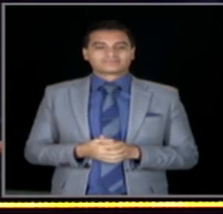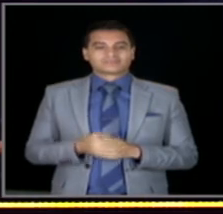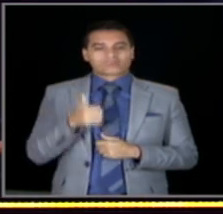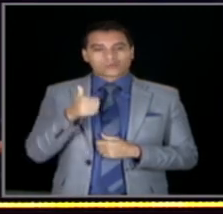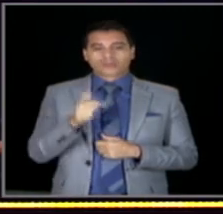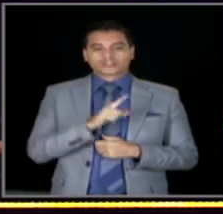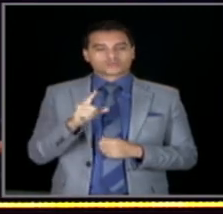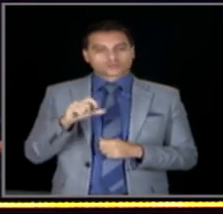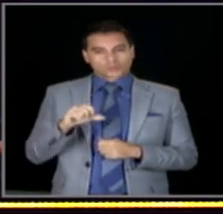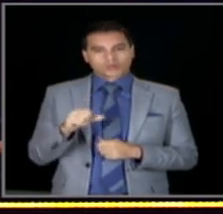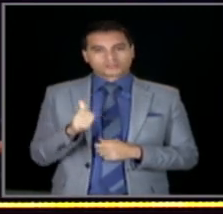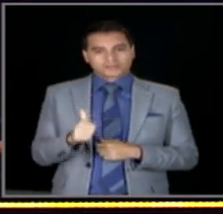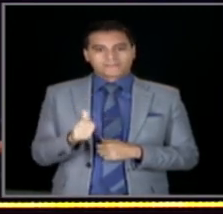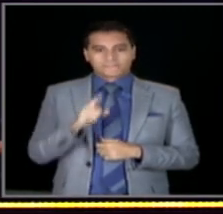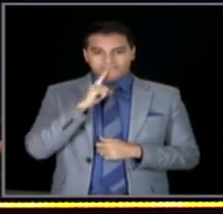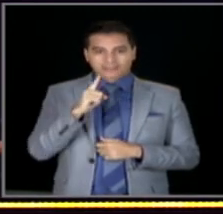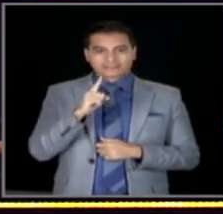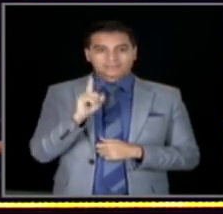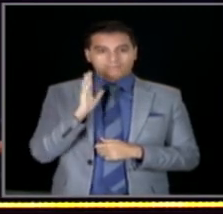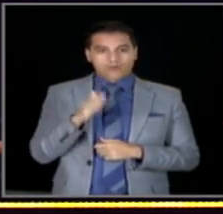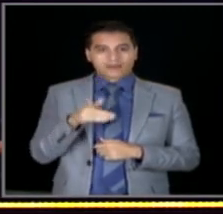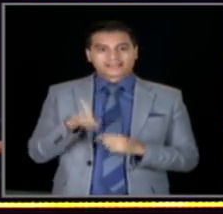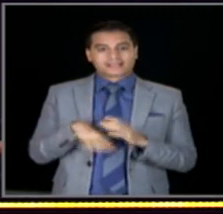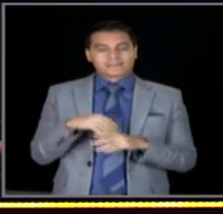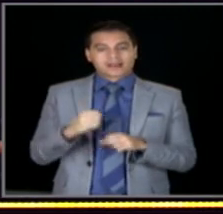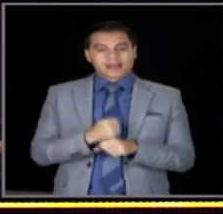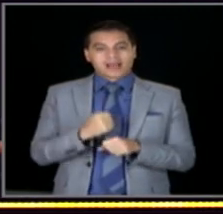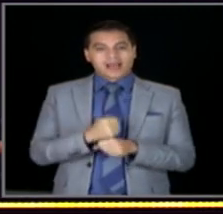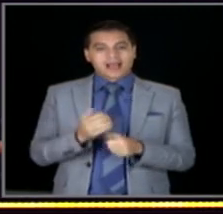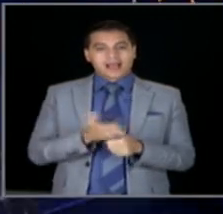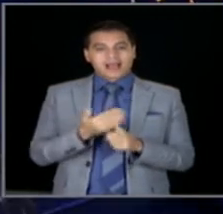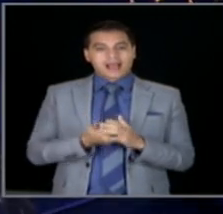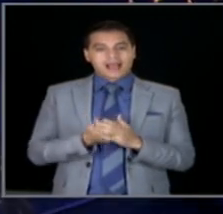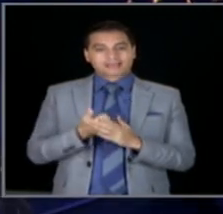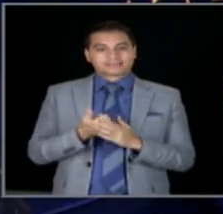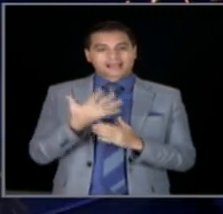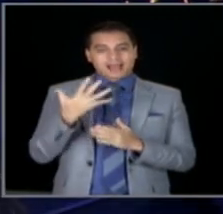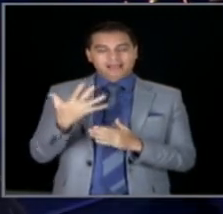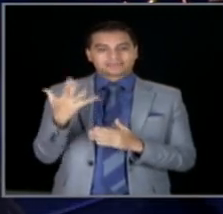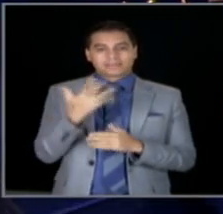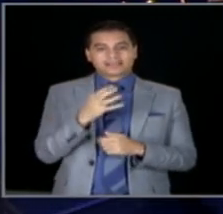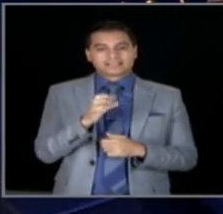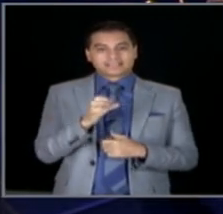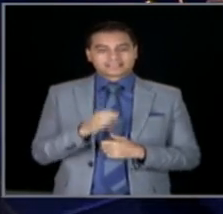طيب مش وحش، مع إنك لعلمك كان ممكن تعمل أحسن من كده. الحمد لله.